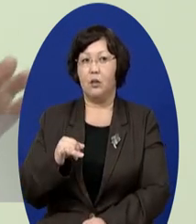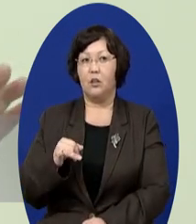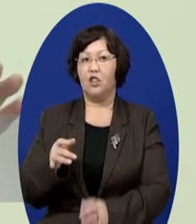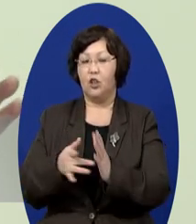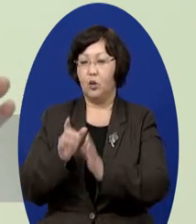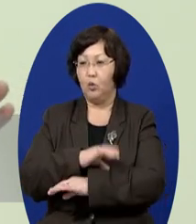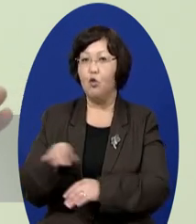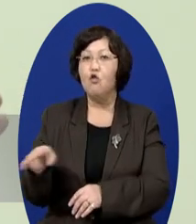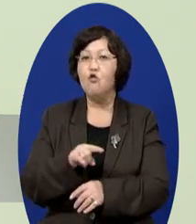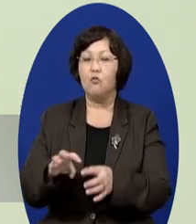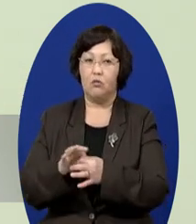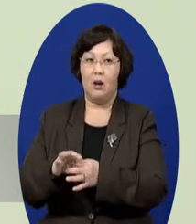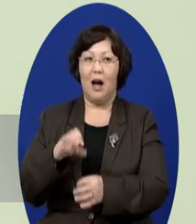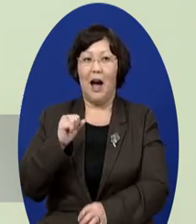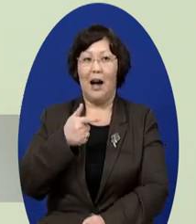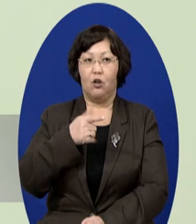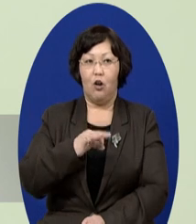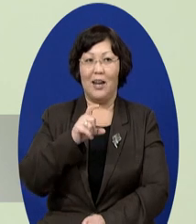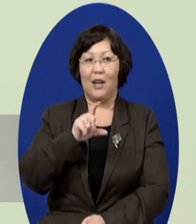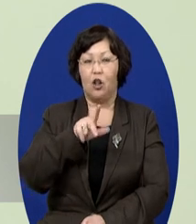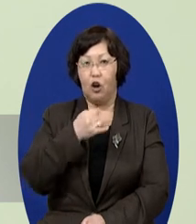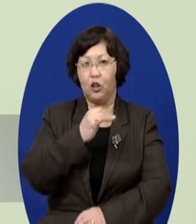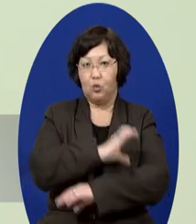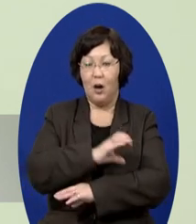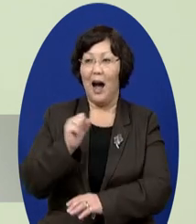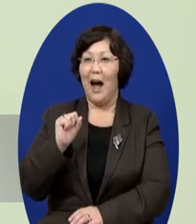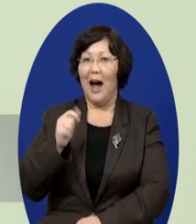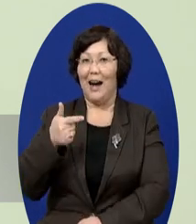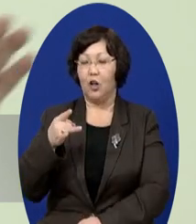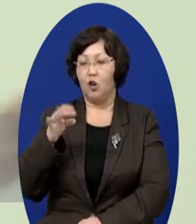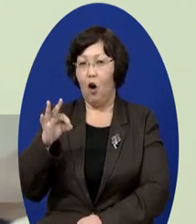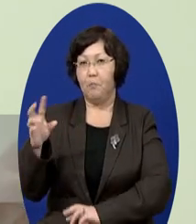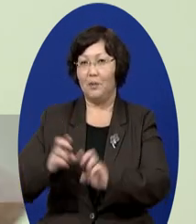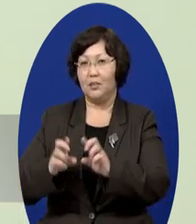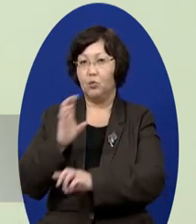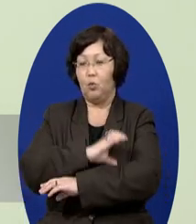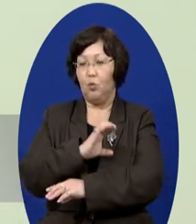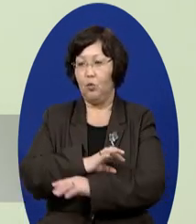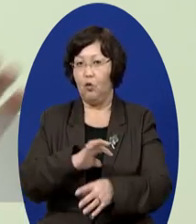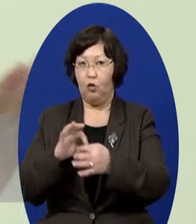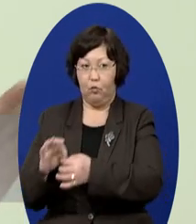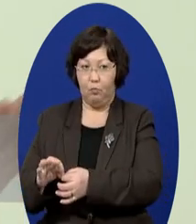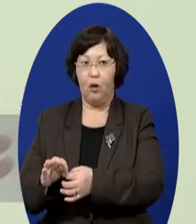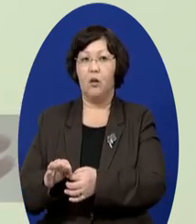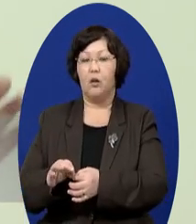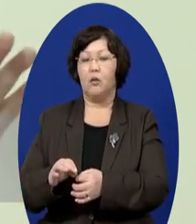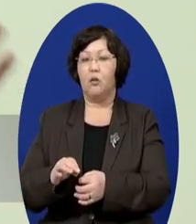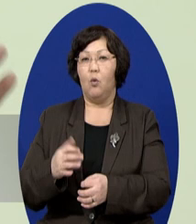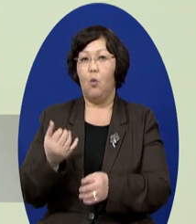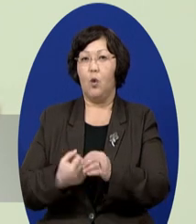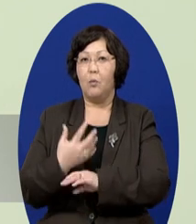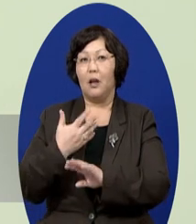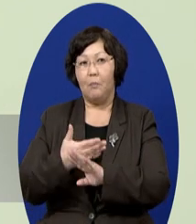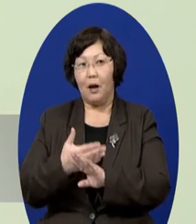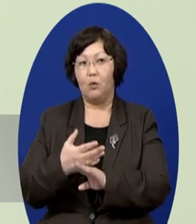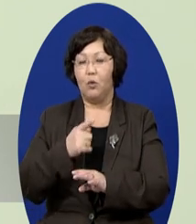технологийн сургууль. Агроэкологийн сургууль, агробизнесийн сургууль гэдэг энэ хоёр бүрэлдэхүүн сургуультай манай ургамал газар тариалангийн хүрээлэн, ургамал хамгааллын хүрээлэн гэдэг